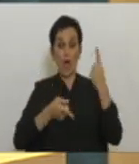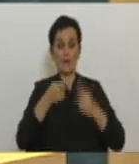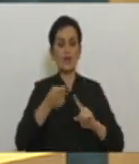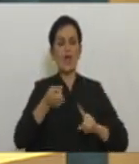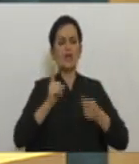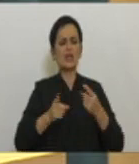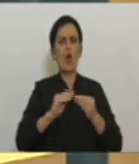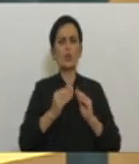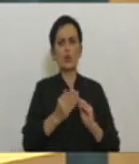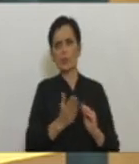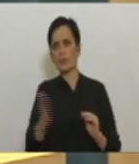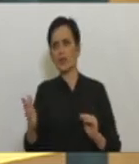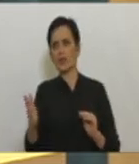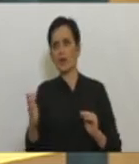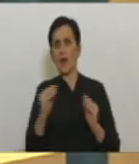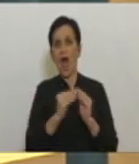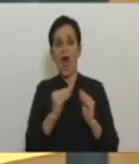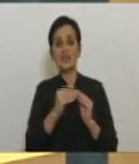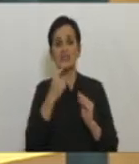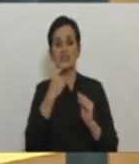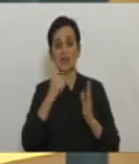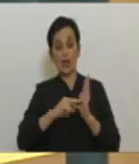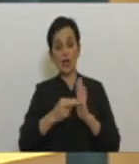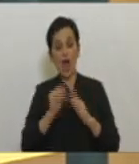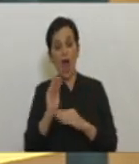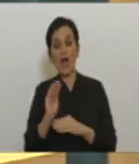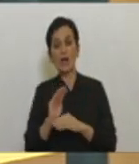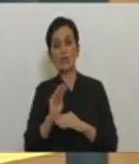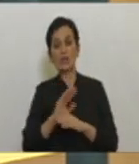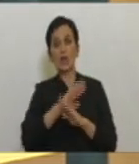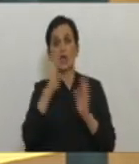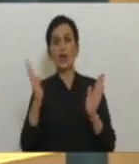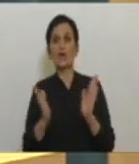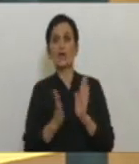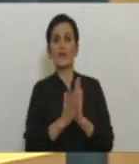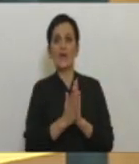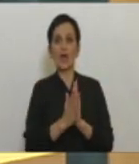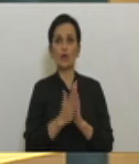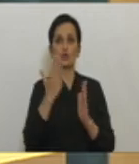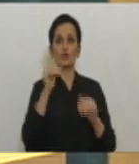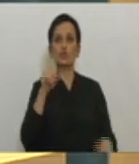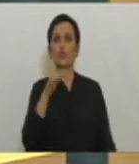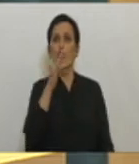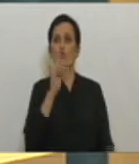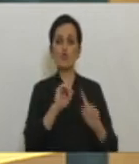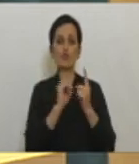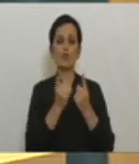პრობლემები რჩება მიღმა და იმ აწლიან გეგმას რო აკრიტიკებთ ყველა პასუხი თუ შეიძლება უმრავლესობის